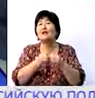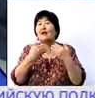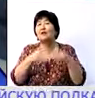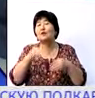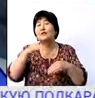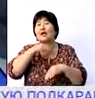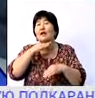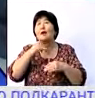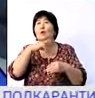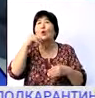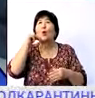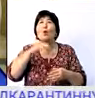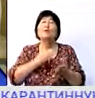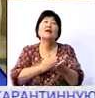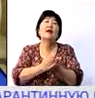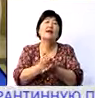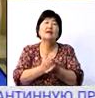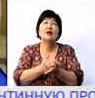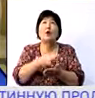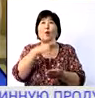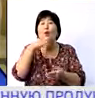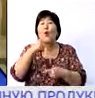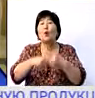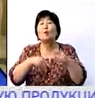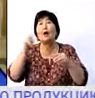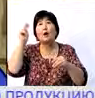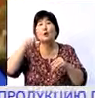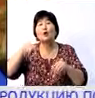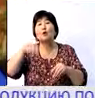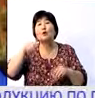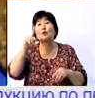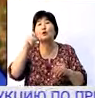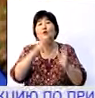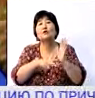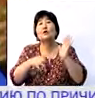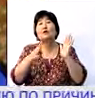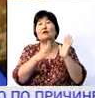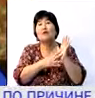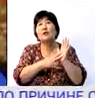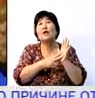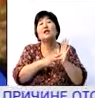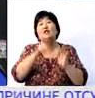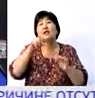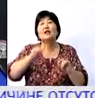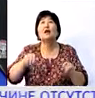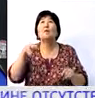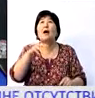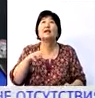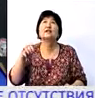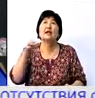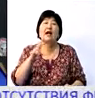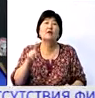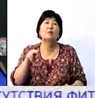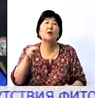классов, многолетний опыт и стаж. Кумир многих поколений учеников школы номер 198 – человек-легенда Марк Захарович